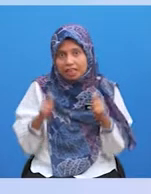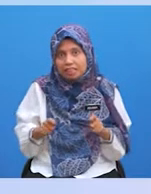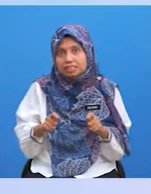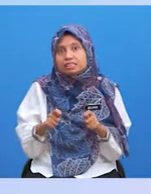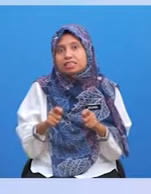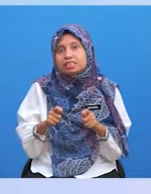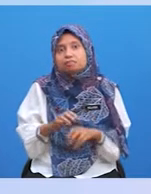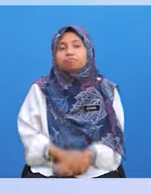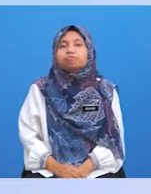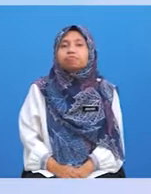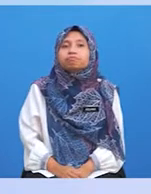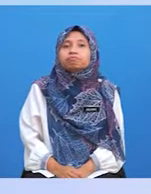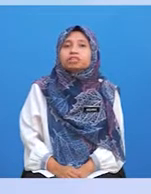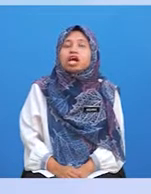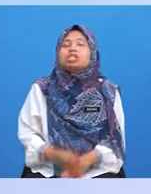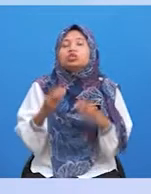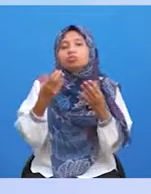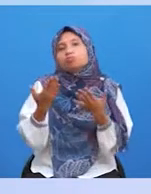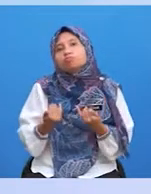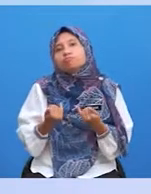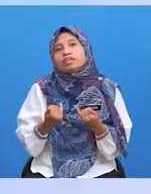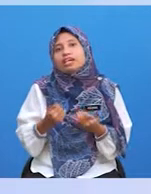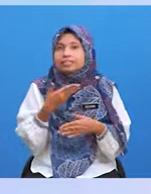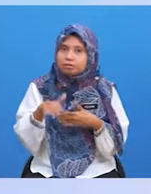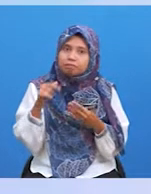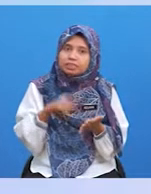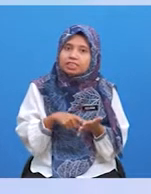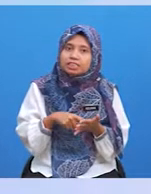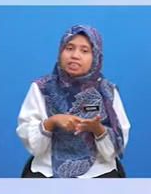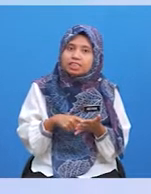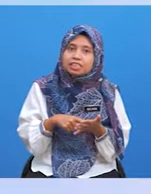penulisan ini. Cikgu harap selepas ini,